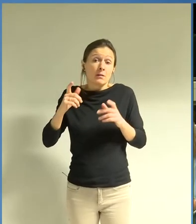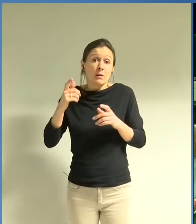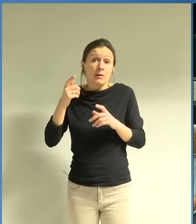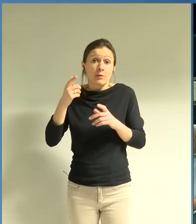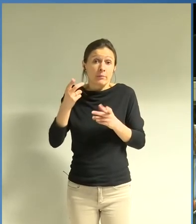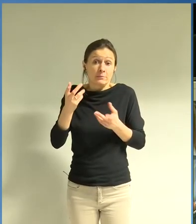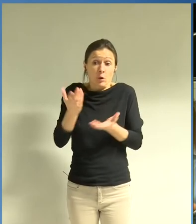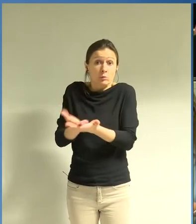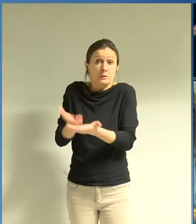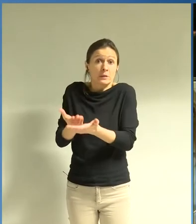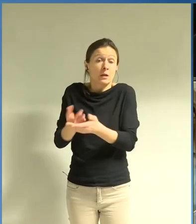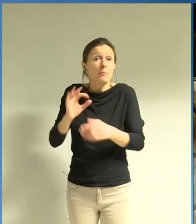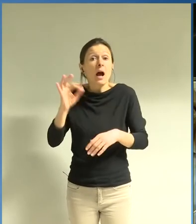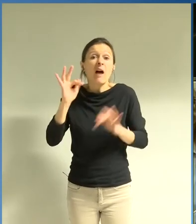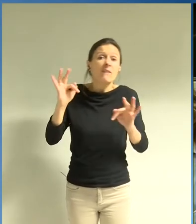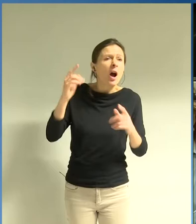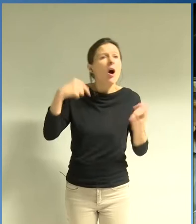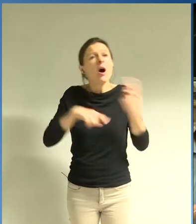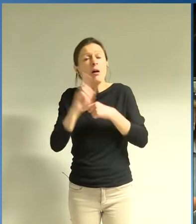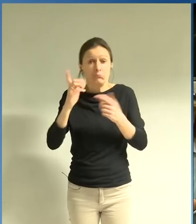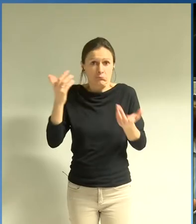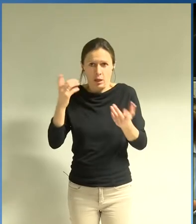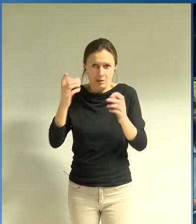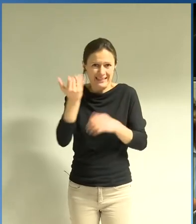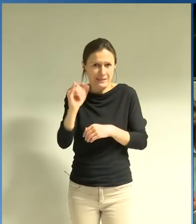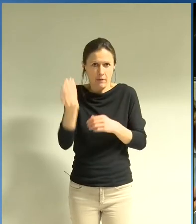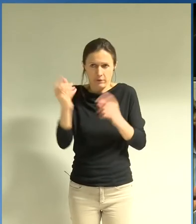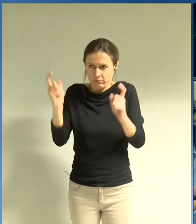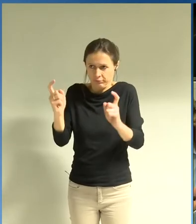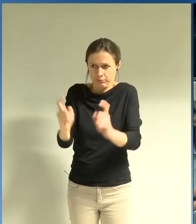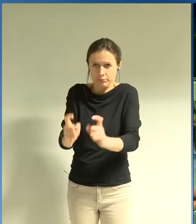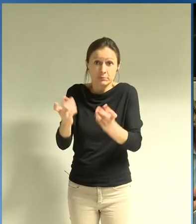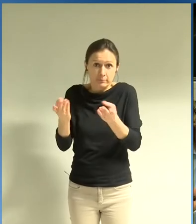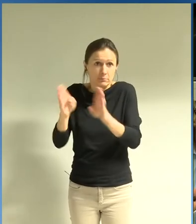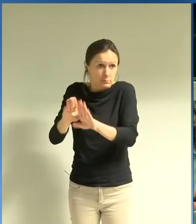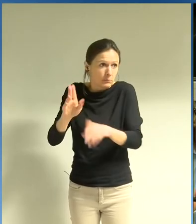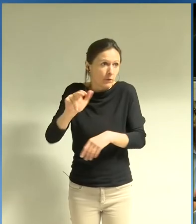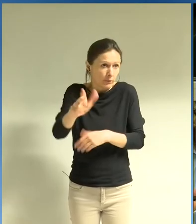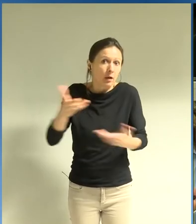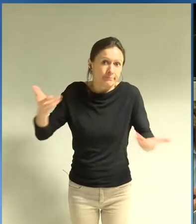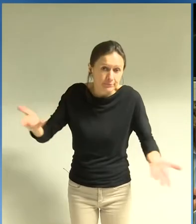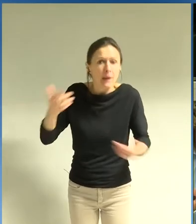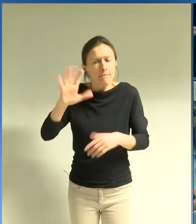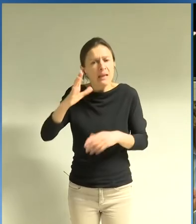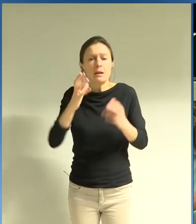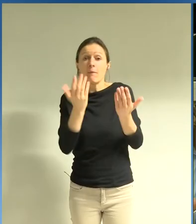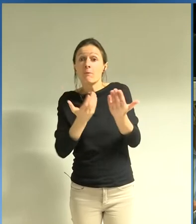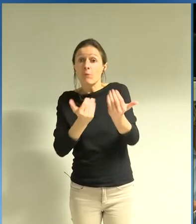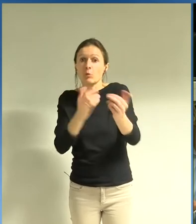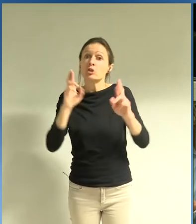réalité très pragmatique en attendant évidemment nous serons collectivement puisque j'espère que ce voeu va être votée